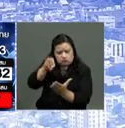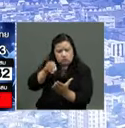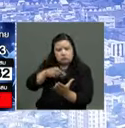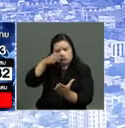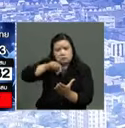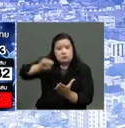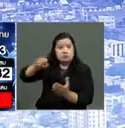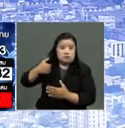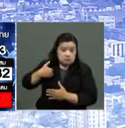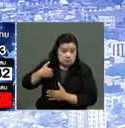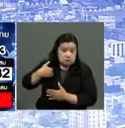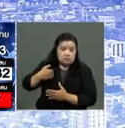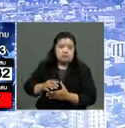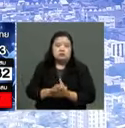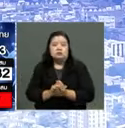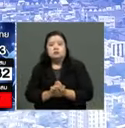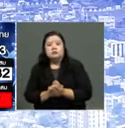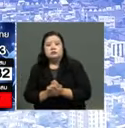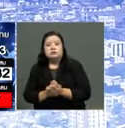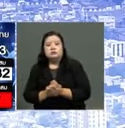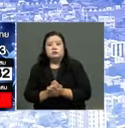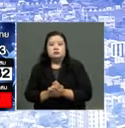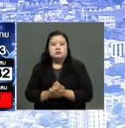ที่อเมริกาเปิดเช้านี้นะครับน่าจะได้คำตอบอีกทีว่าจะได้จะได้ผลว่าจะเอาขึ้นในApp Store